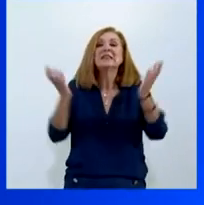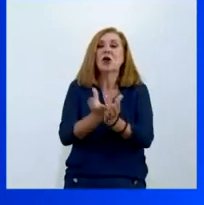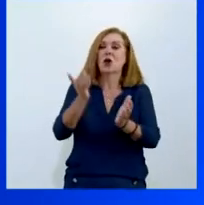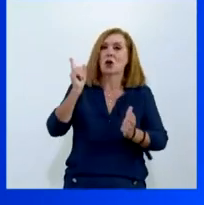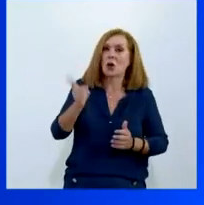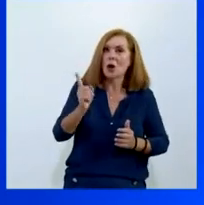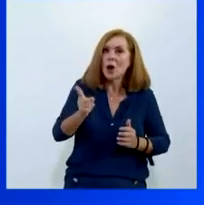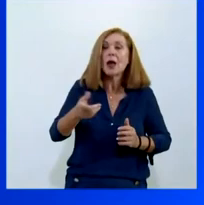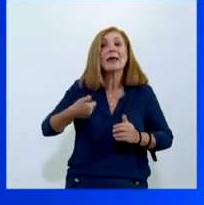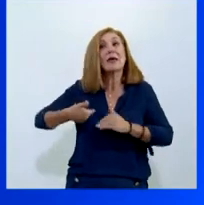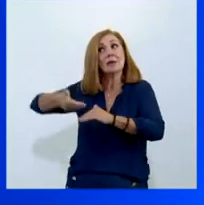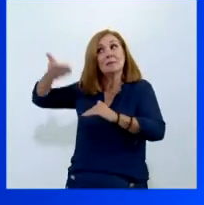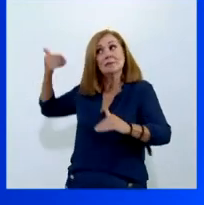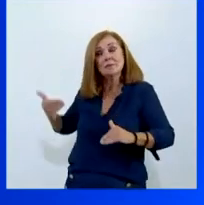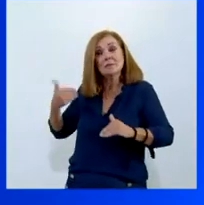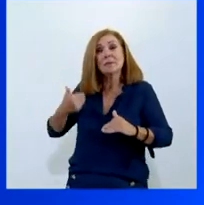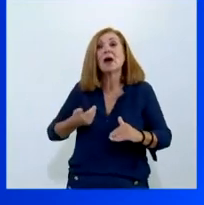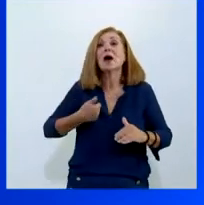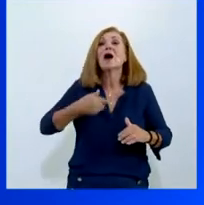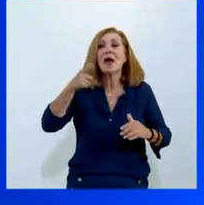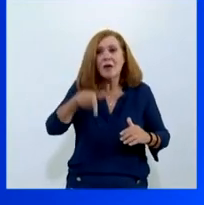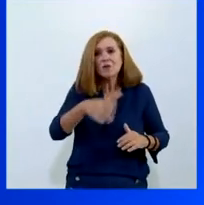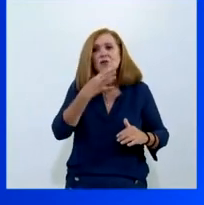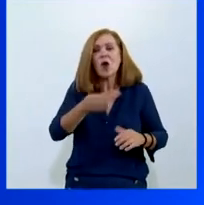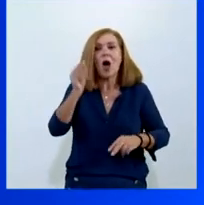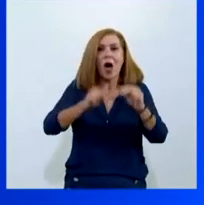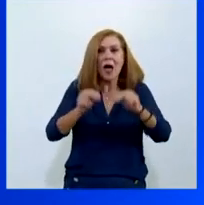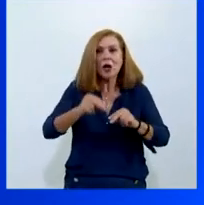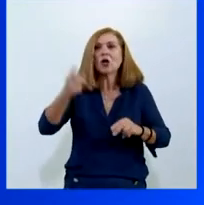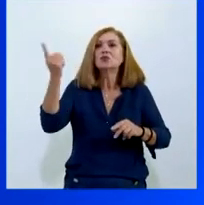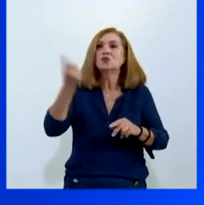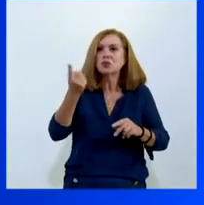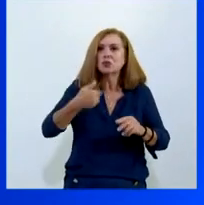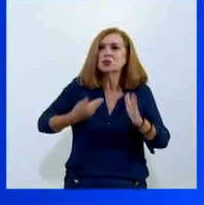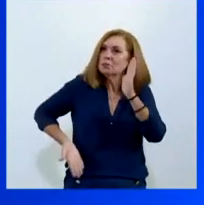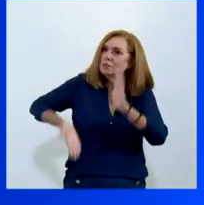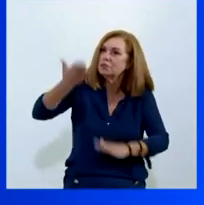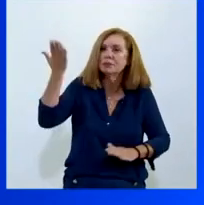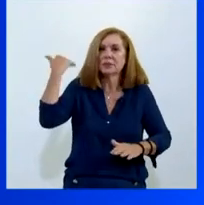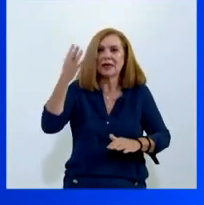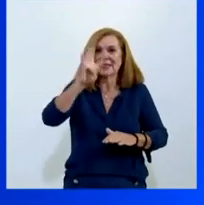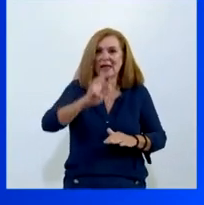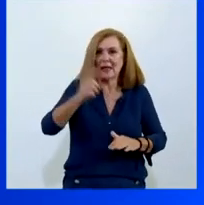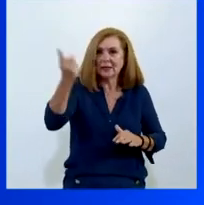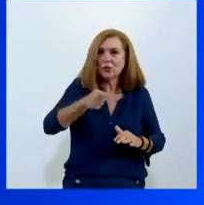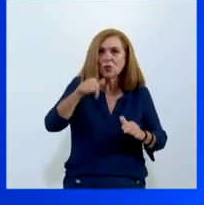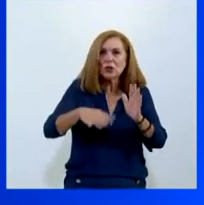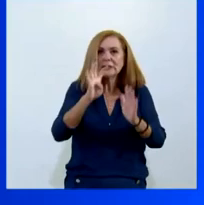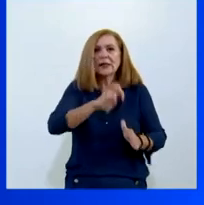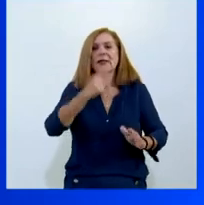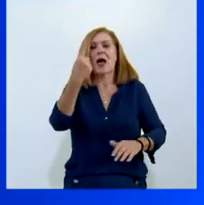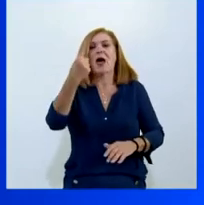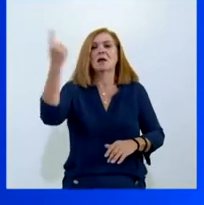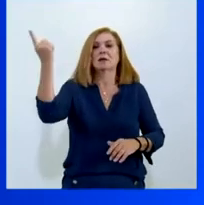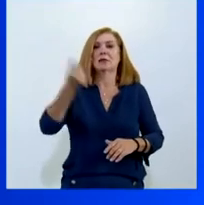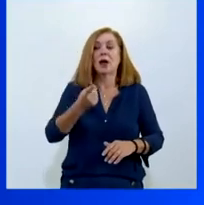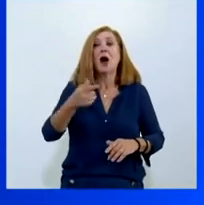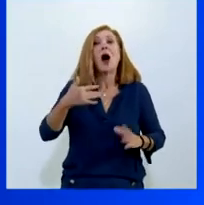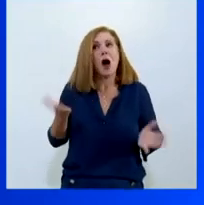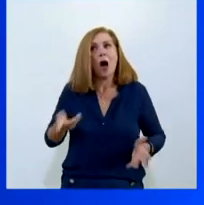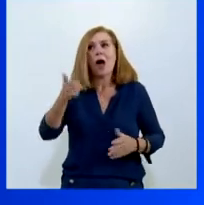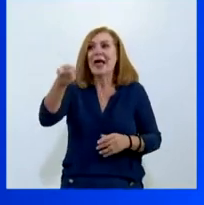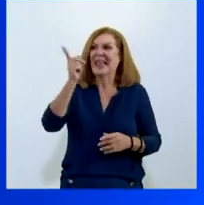ποσοστό μας και το πήγαμε από το 40 στο 41%. Άρα εγώ είμαι υποχρεωμένος να ακούω τη στοχευμένη